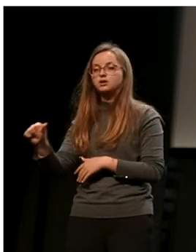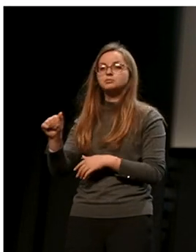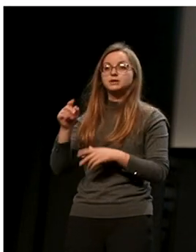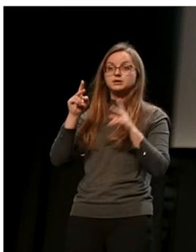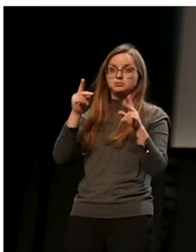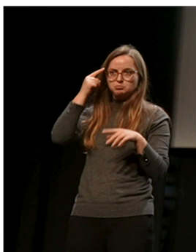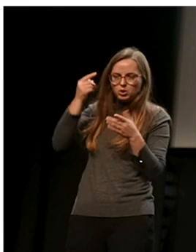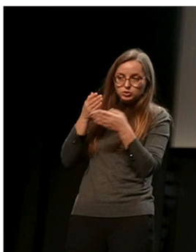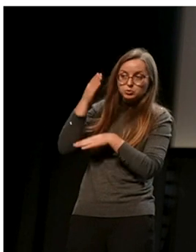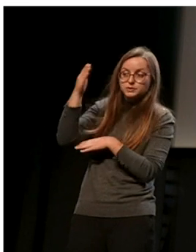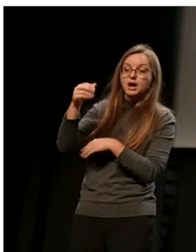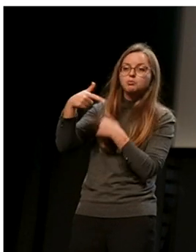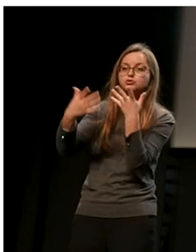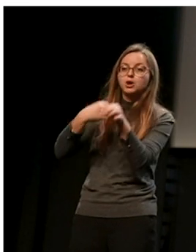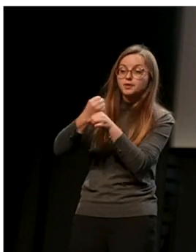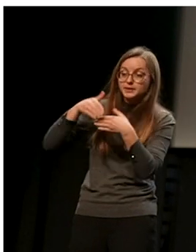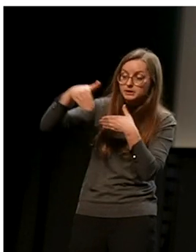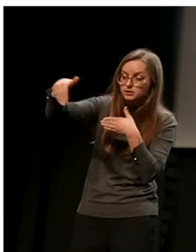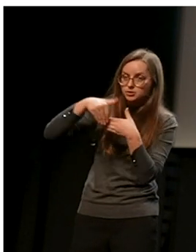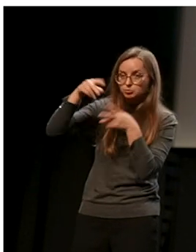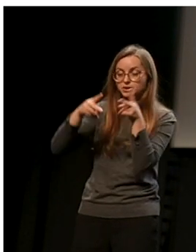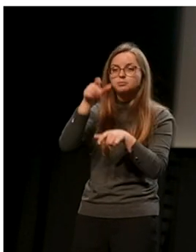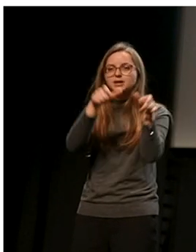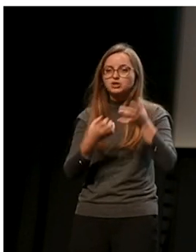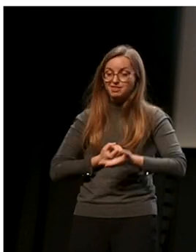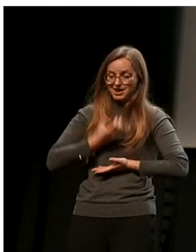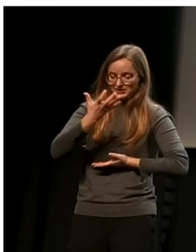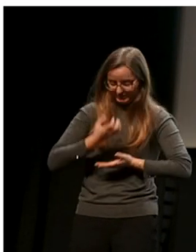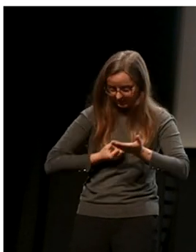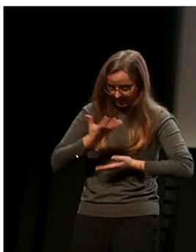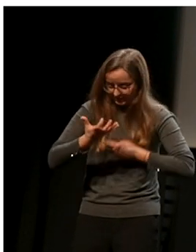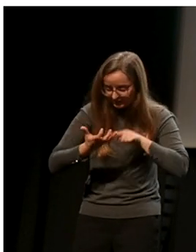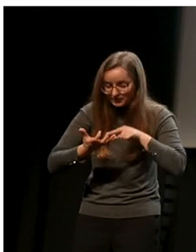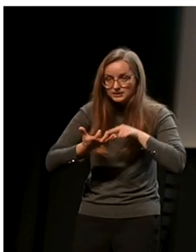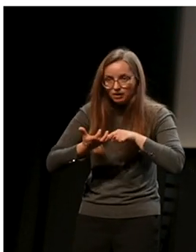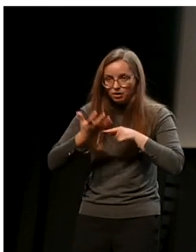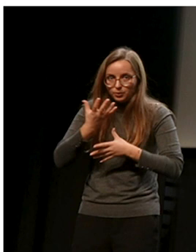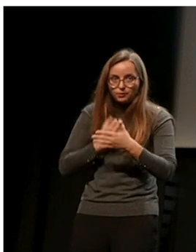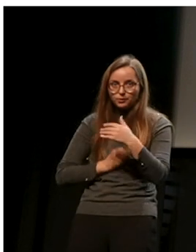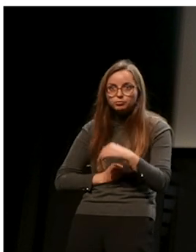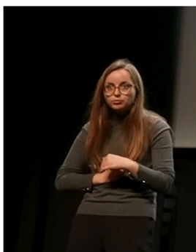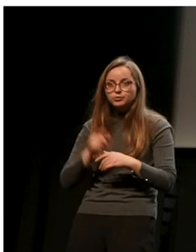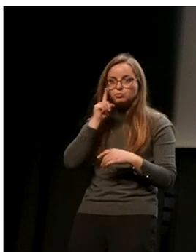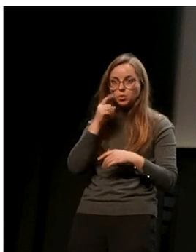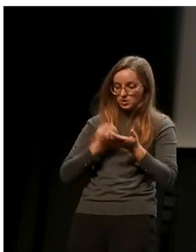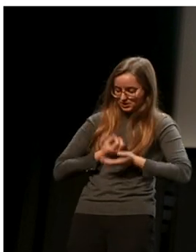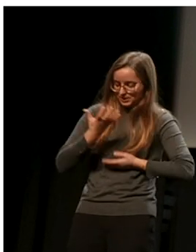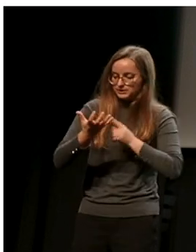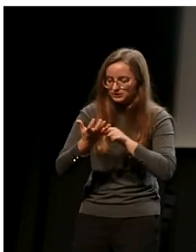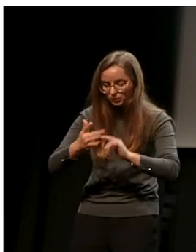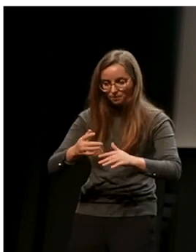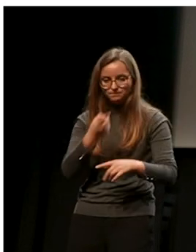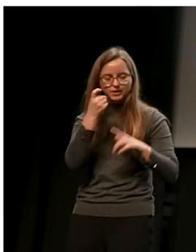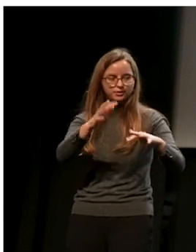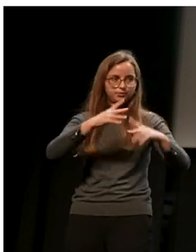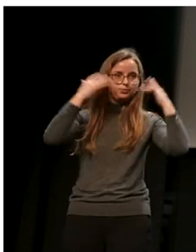au final, est-ce qu'on va plus avoir, on va pas perdre cette fibre artistique? La fibre artistique, elle se fait quand on crée des trucs, quand on développe des trucs, quand on en galère, quand on en